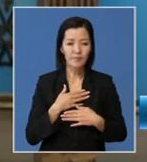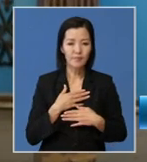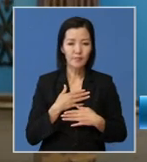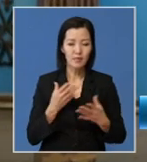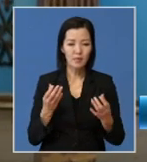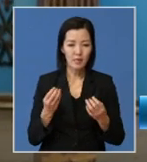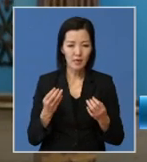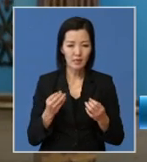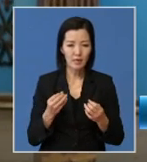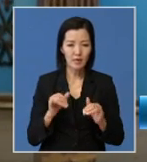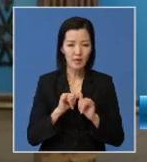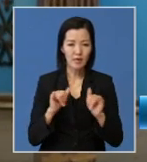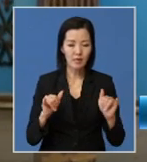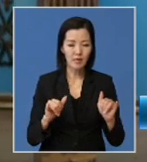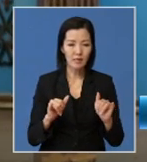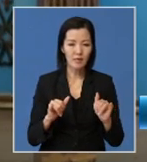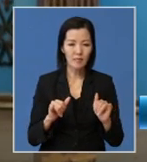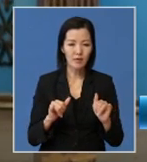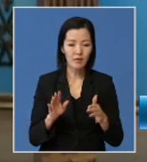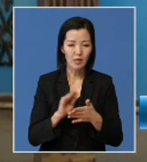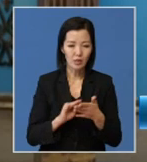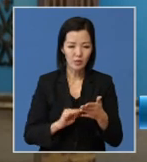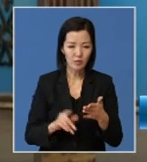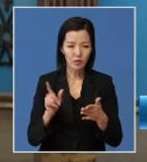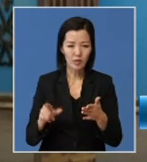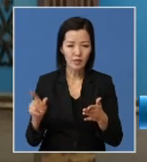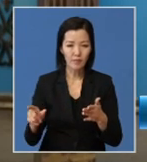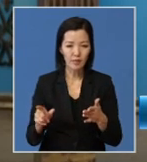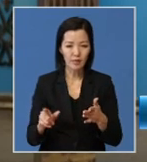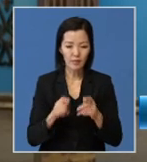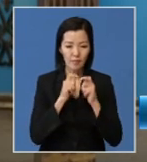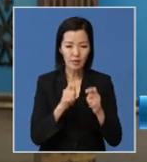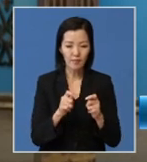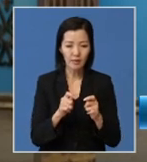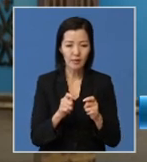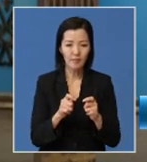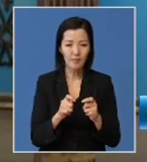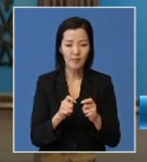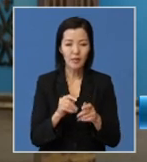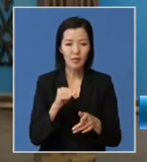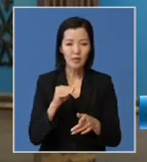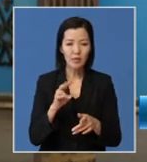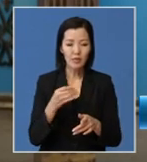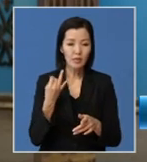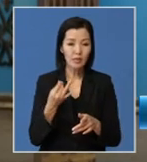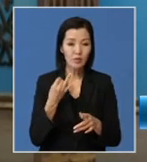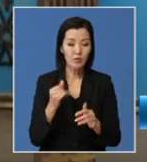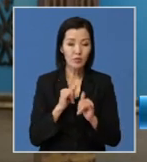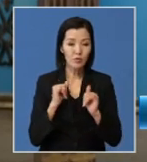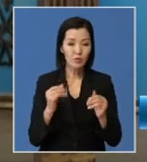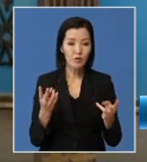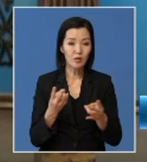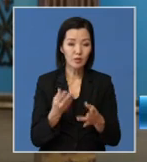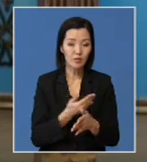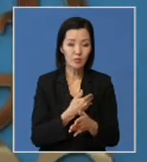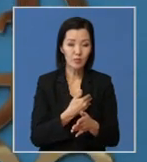ары қарай да түгендеп, оны жазып жүрген адамдарды жаңа марапаттап, осы жанрға деген қызығушылықты тудырсақ деген